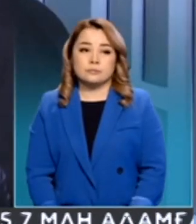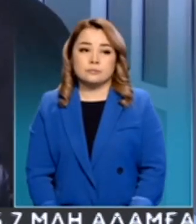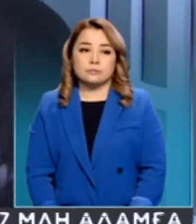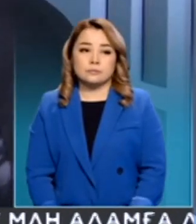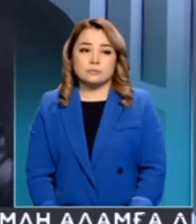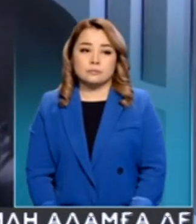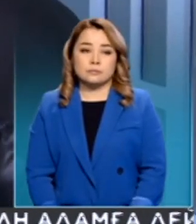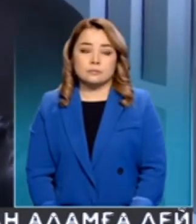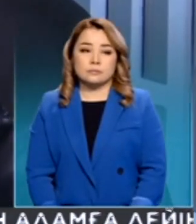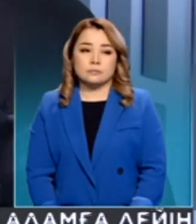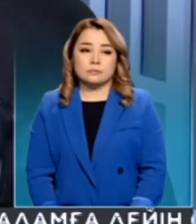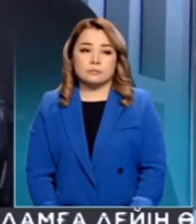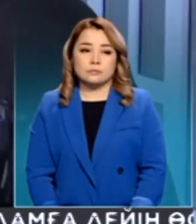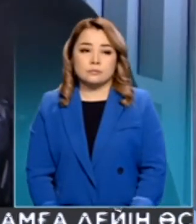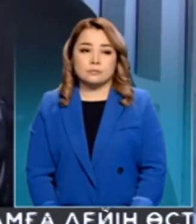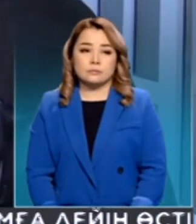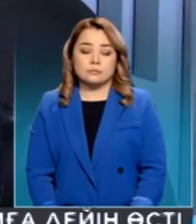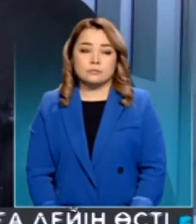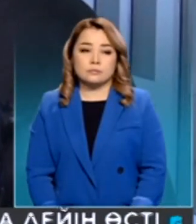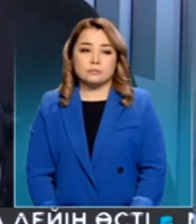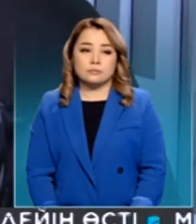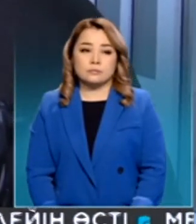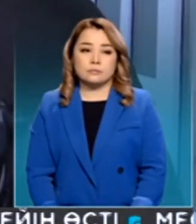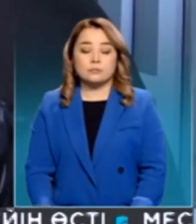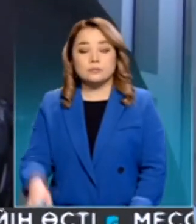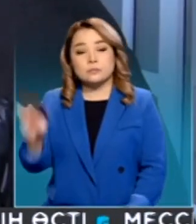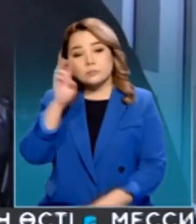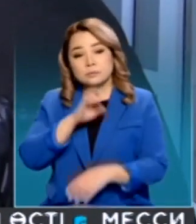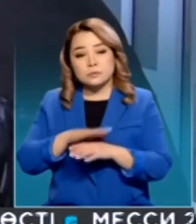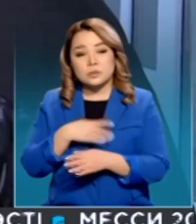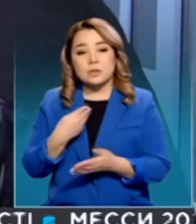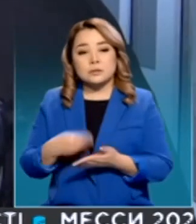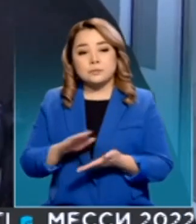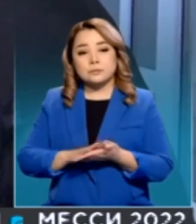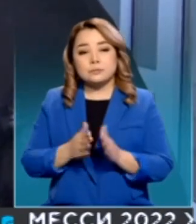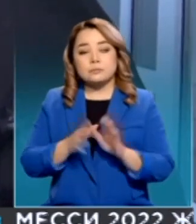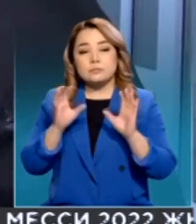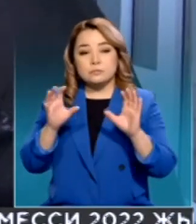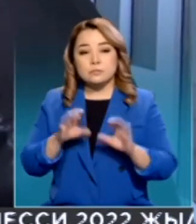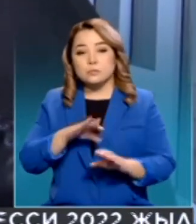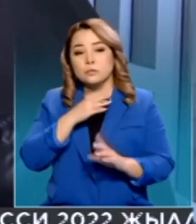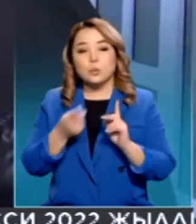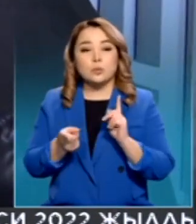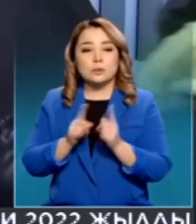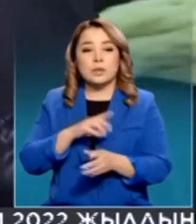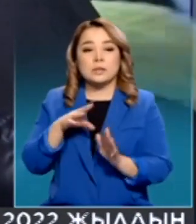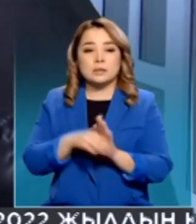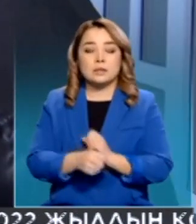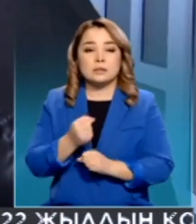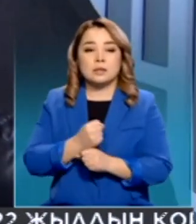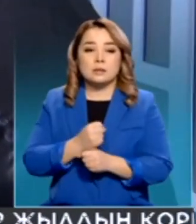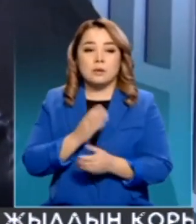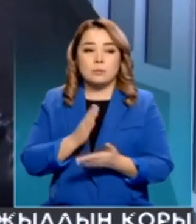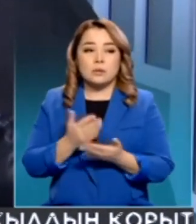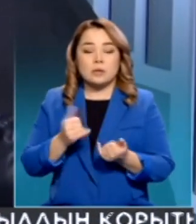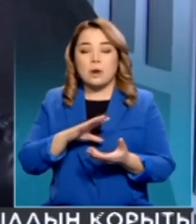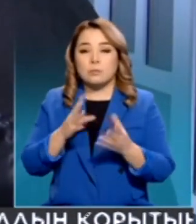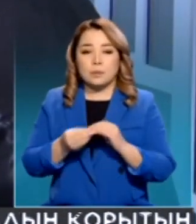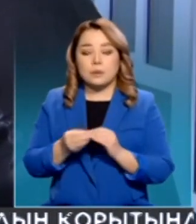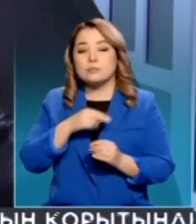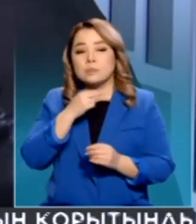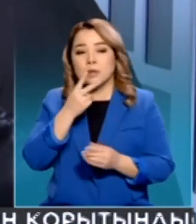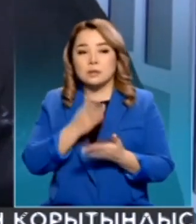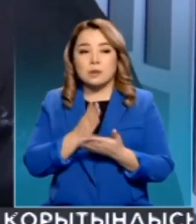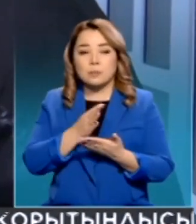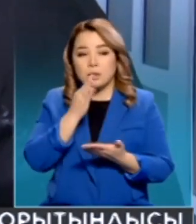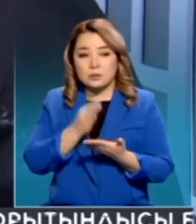Юридически законодательные изменения в мемлекеттік сатып алу туралы заңға көптеген өзгерістер енгізіліп жатыр, бірақ бәрі мінсіз болып